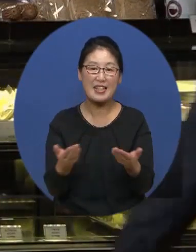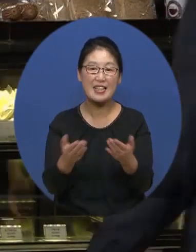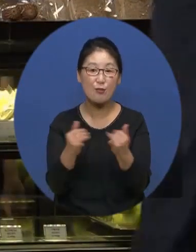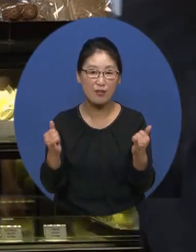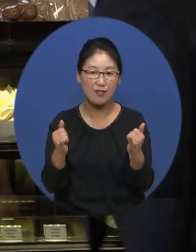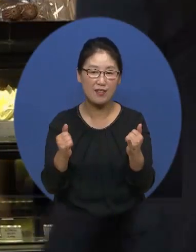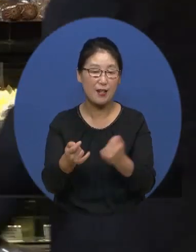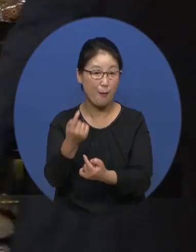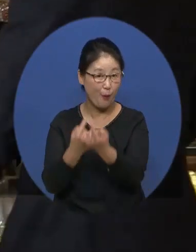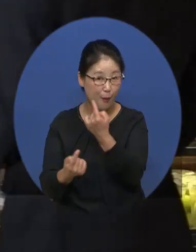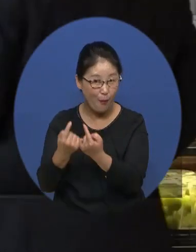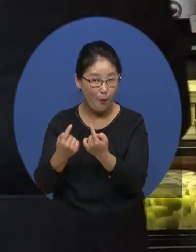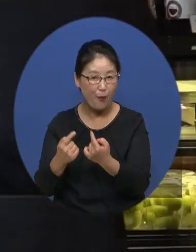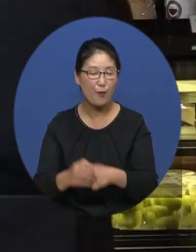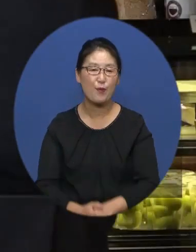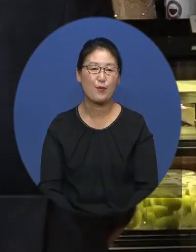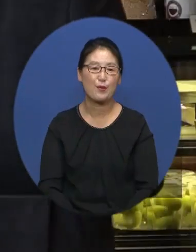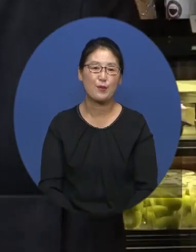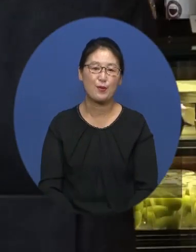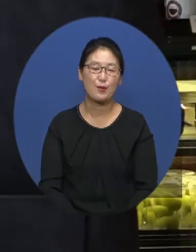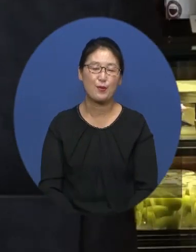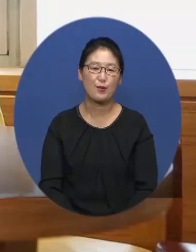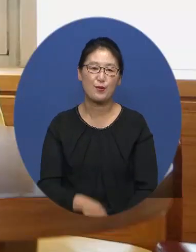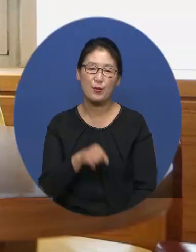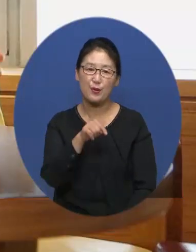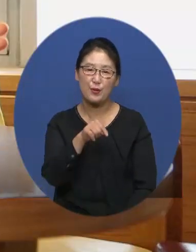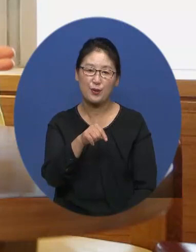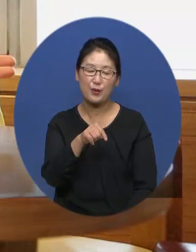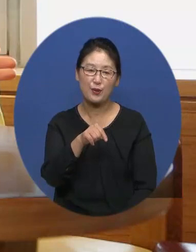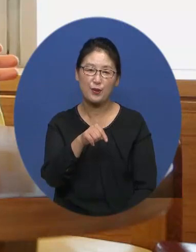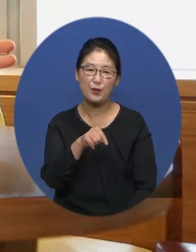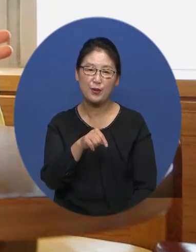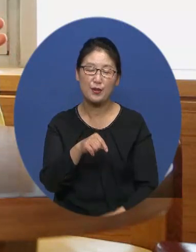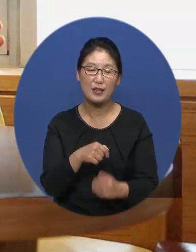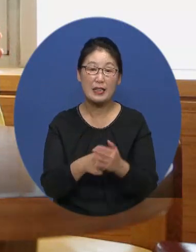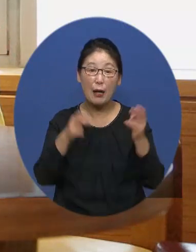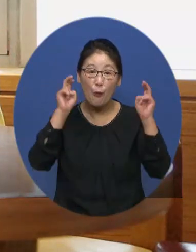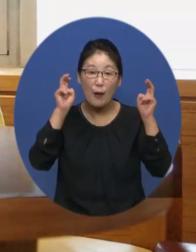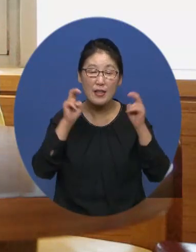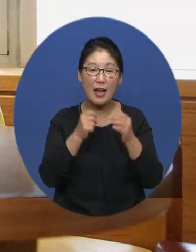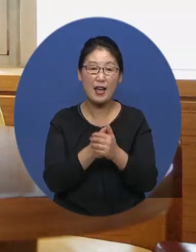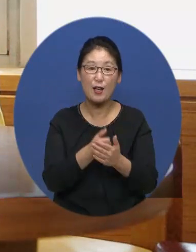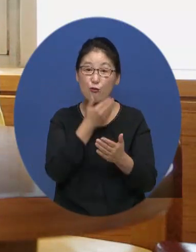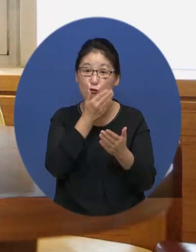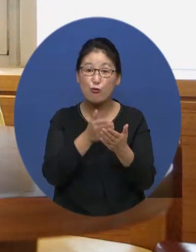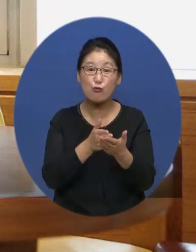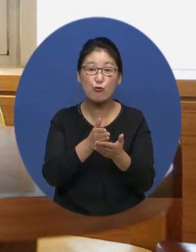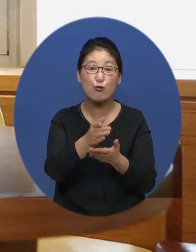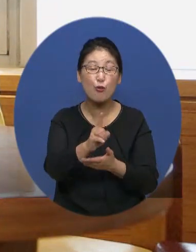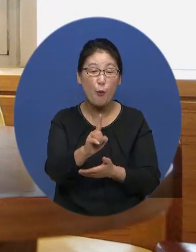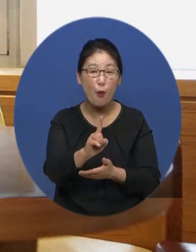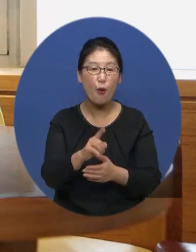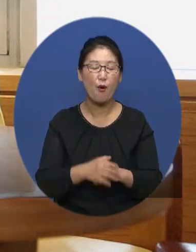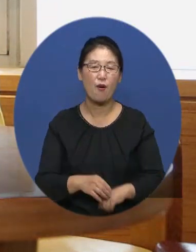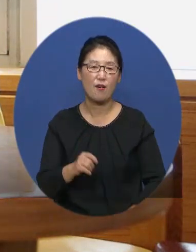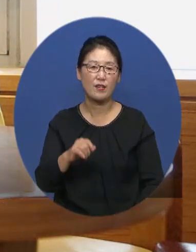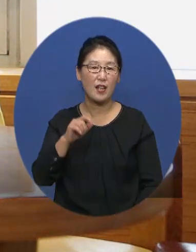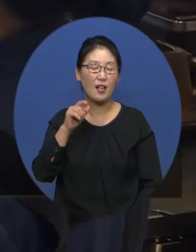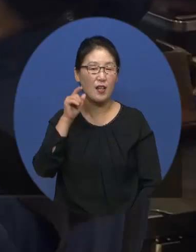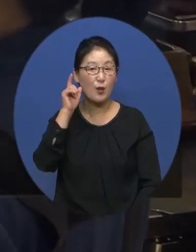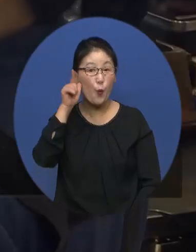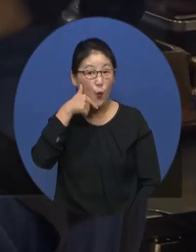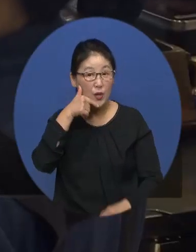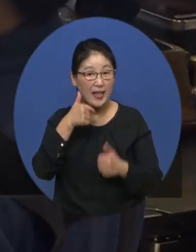직원들, 그 다음에 저희 회사가 주로 많이 주력 업무 중에 하나가 콜센터 업무거든요. 그러니까 콜센터